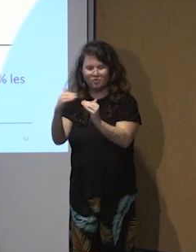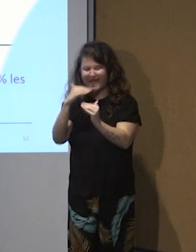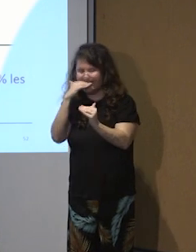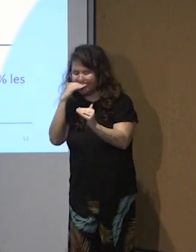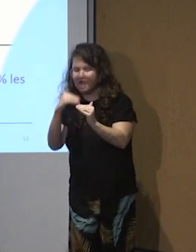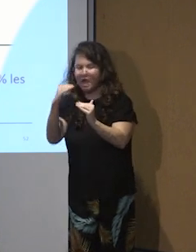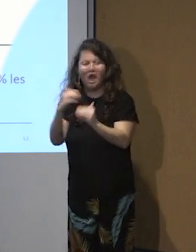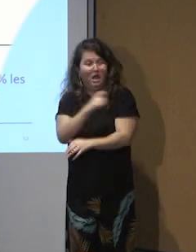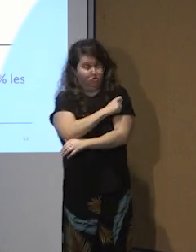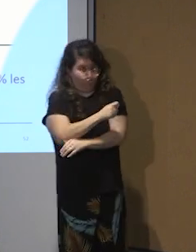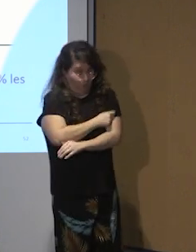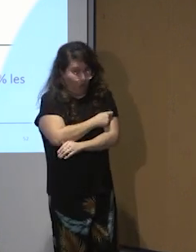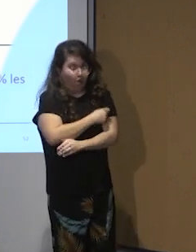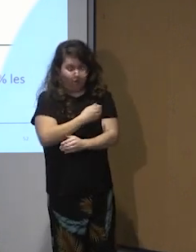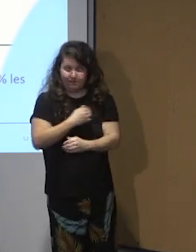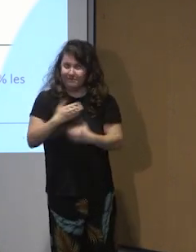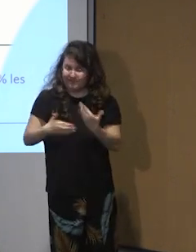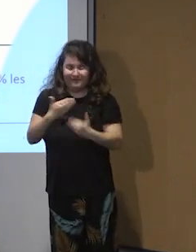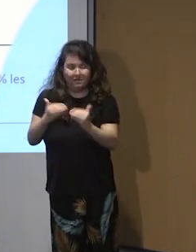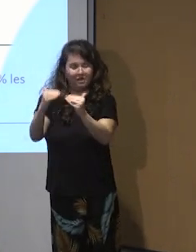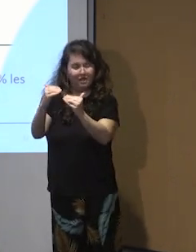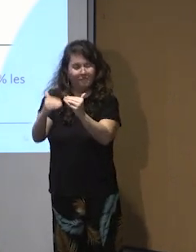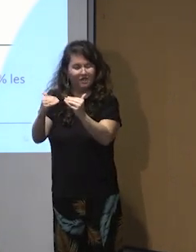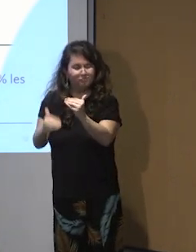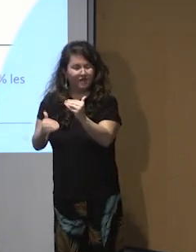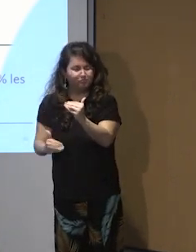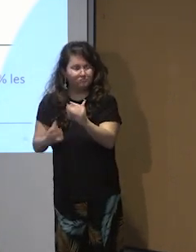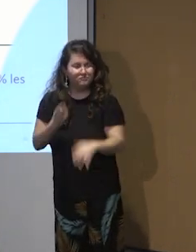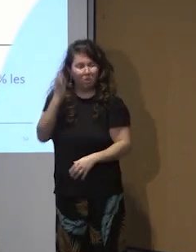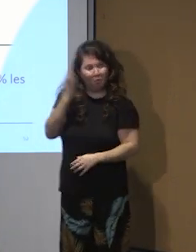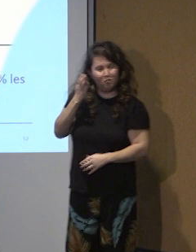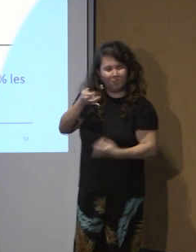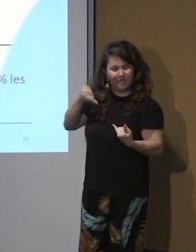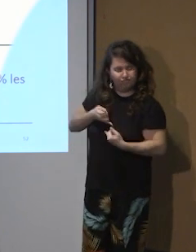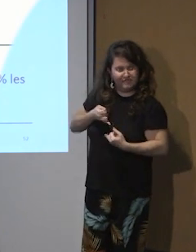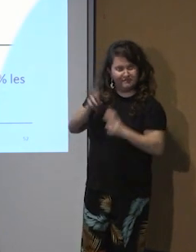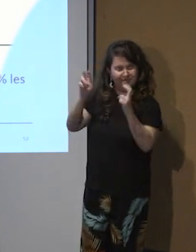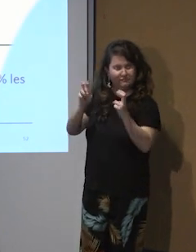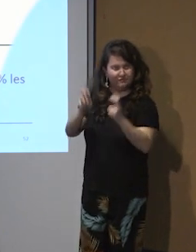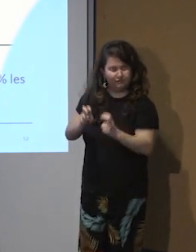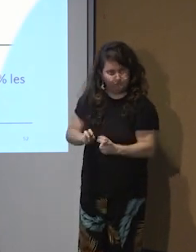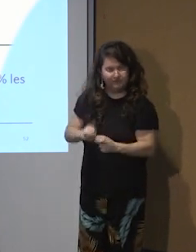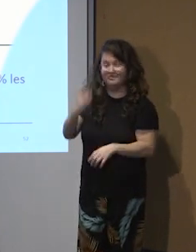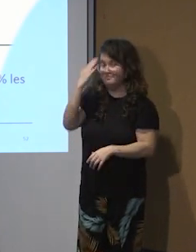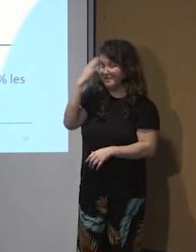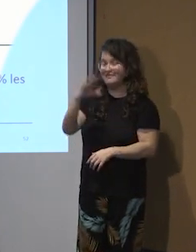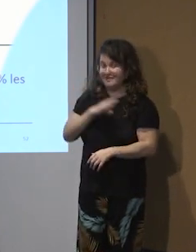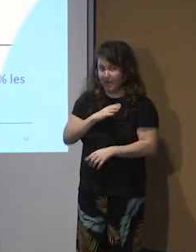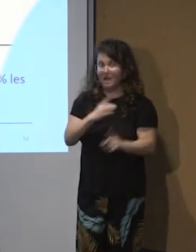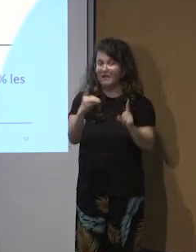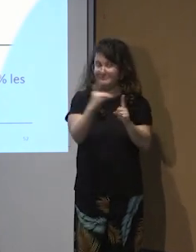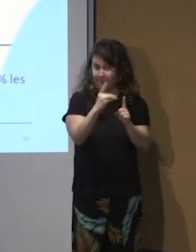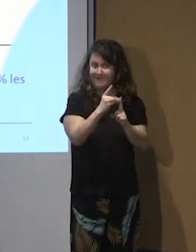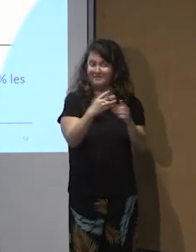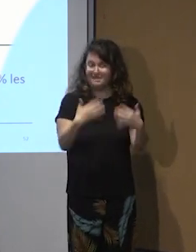Ça diminue pour ceux qui sont déjà le besoin à l'insuline et pour ceux qui sont déjà sous traitement, ça permet de diminuer le risque de devoir